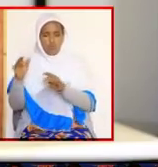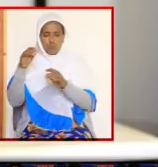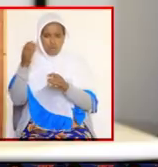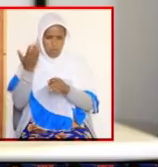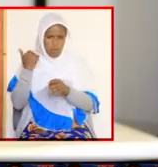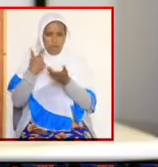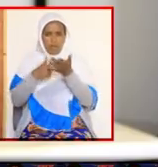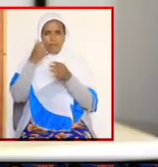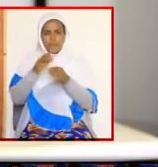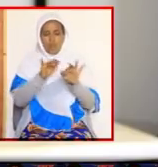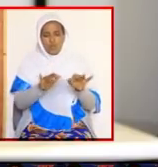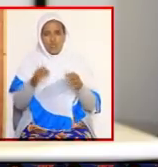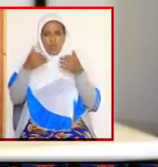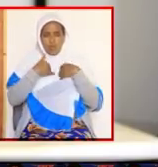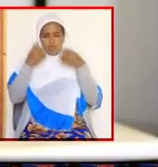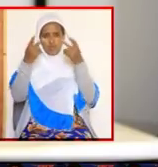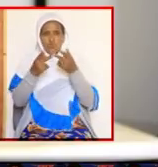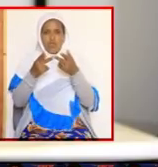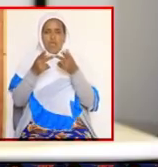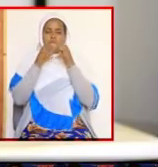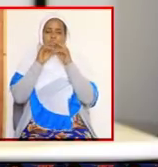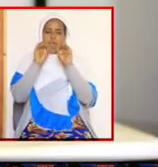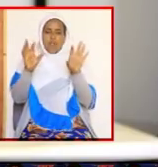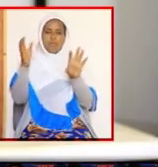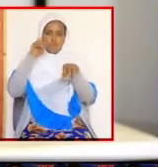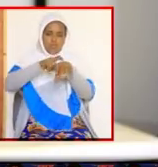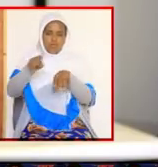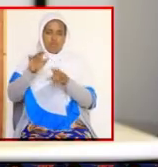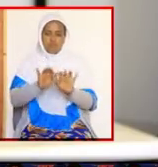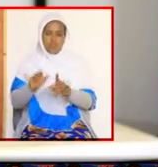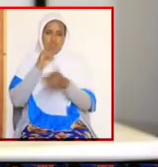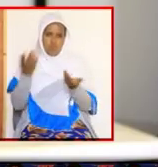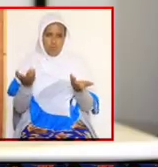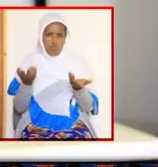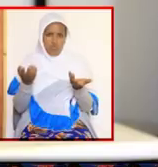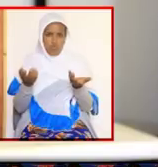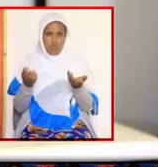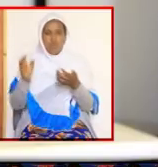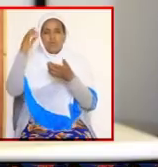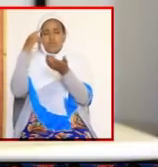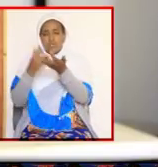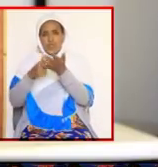እኛ ኦርጋኑ ያለበት ቦታ ሄደን አይደለም የቀረጽነው እኮ። ኦርጋኑ